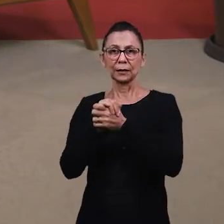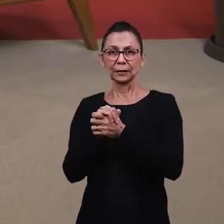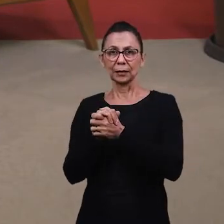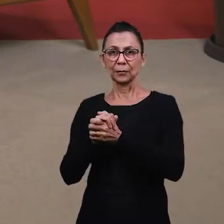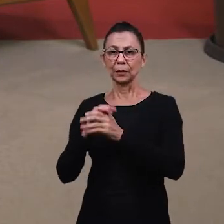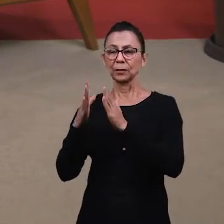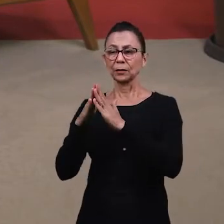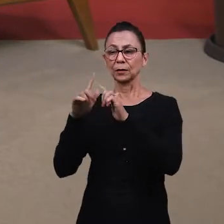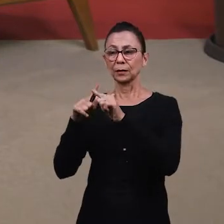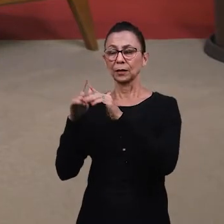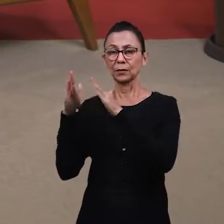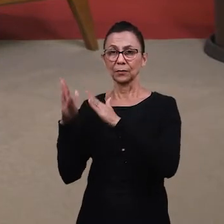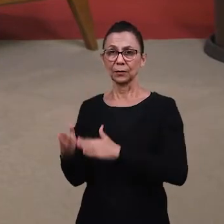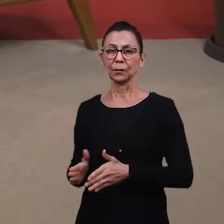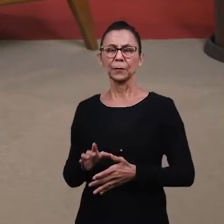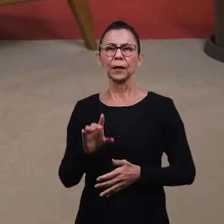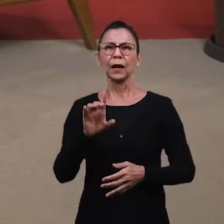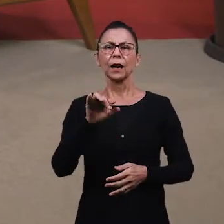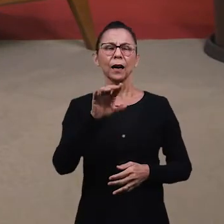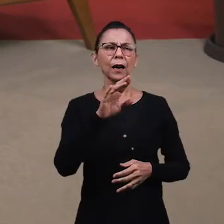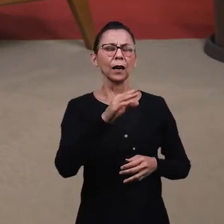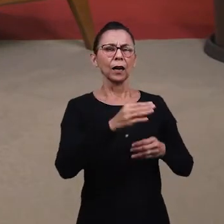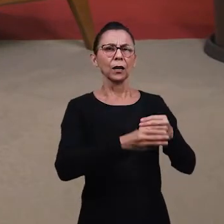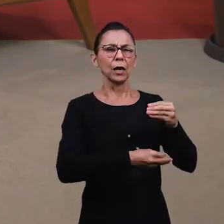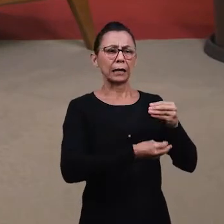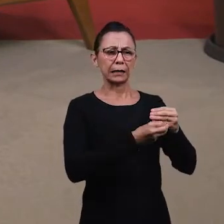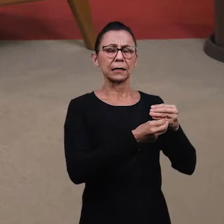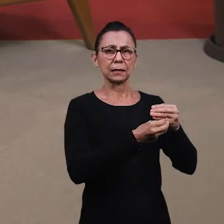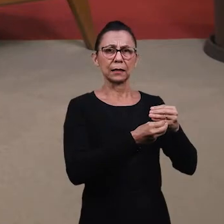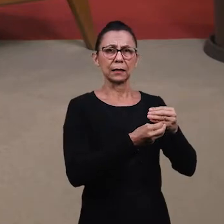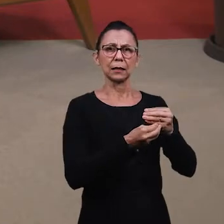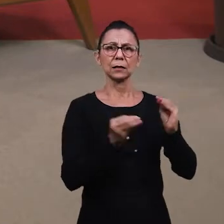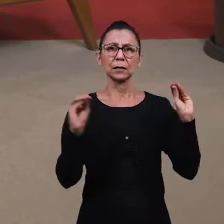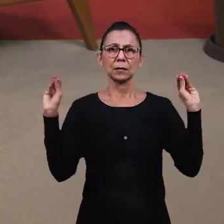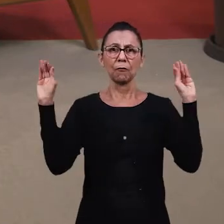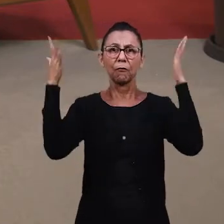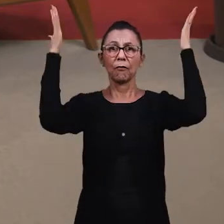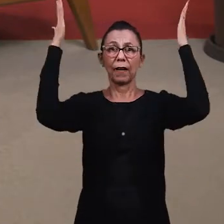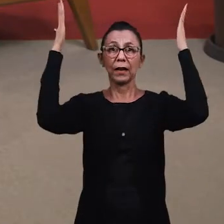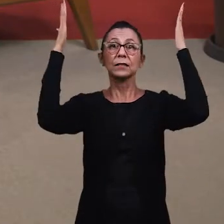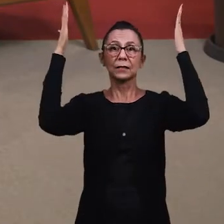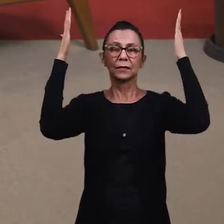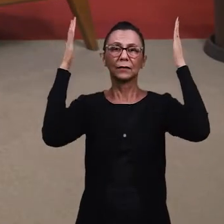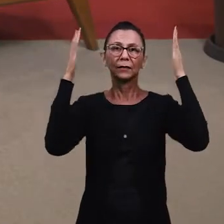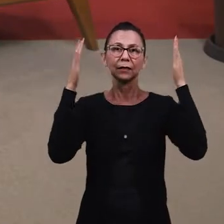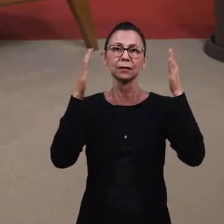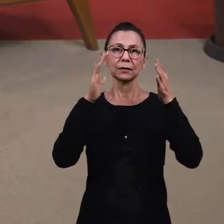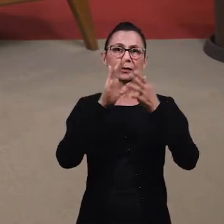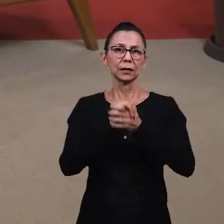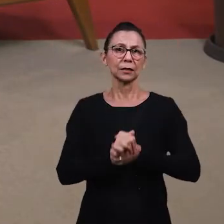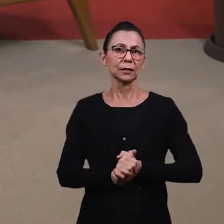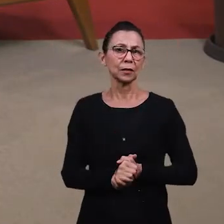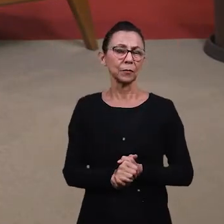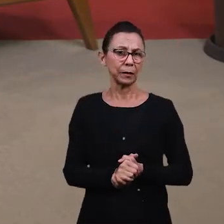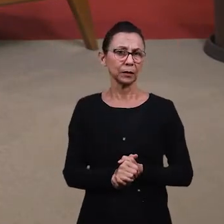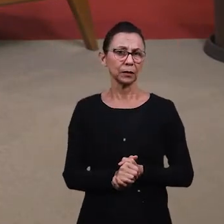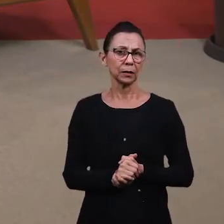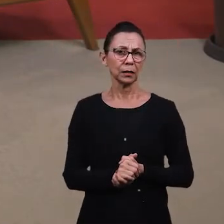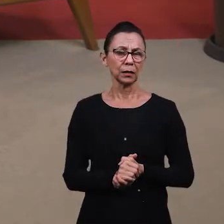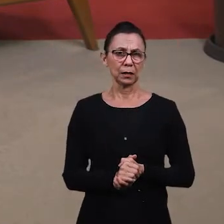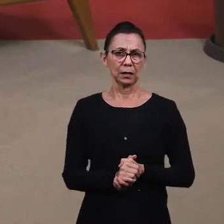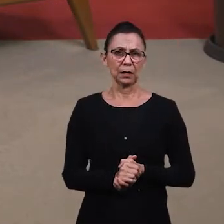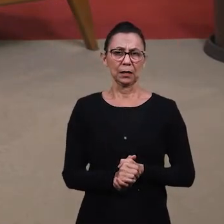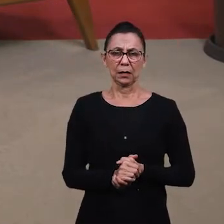fête déjà prête pour le mariage, qui est le mariage du Seigneur Jésus comme l'Église